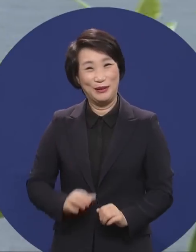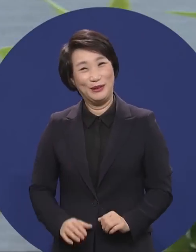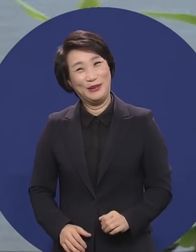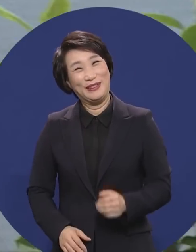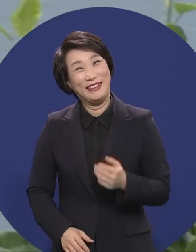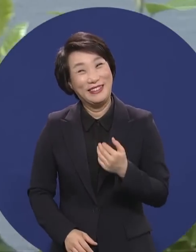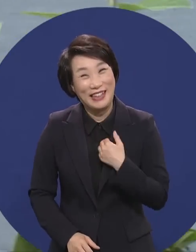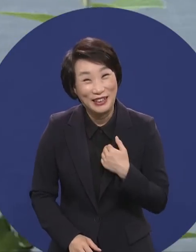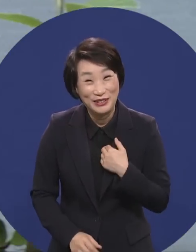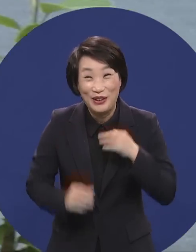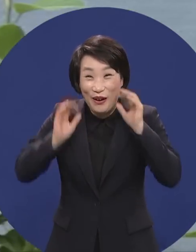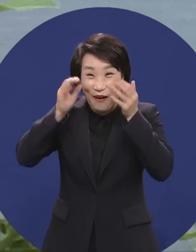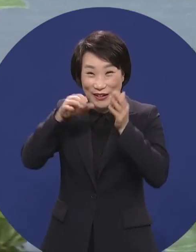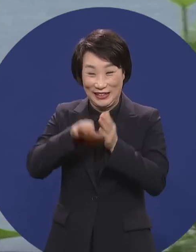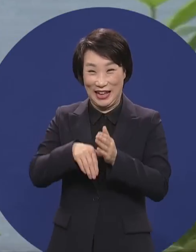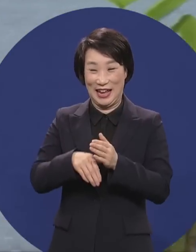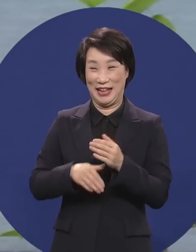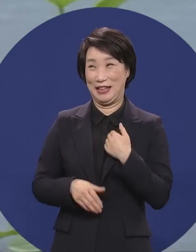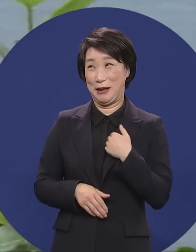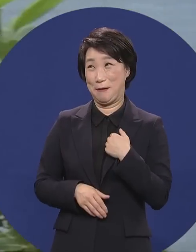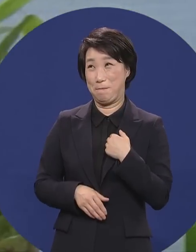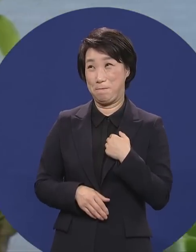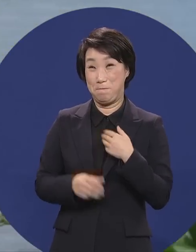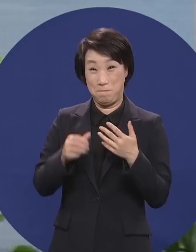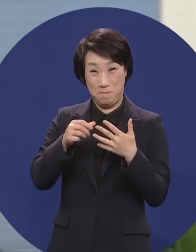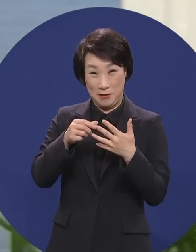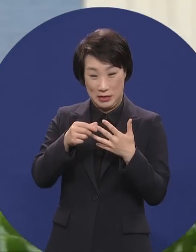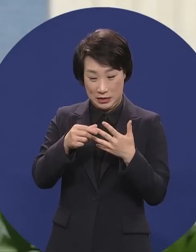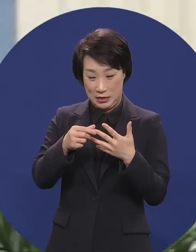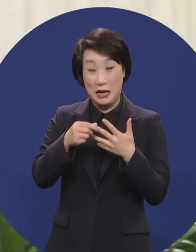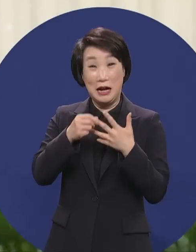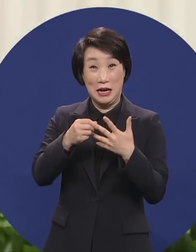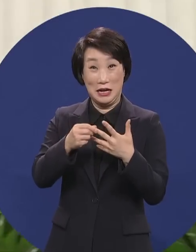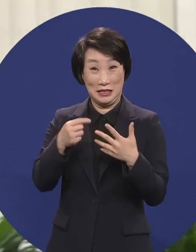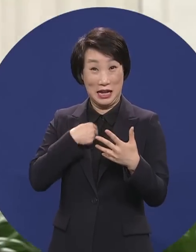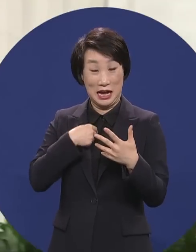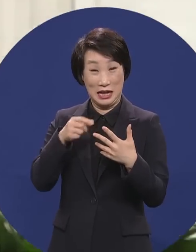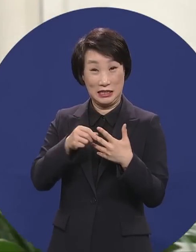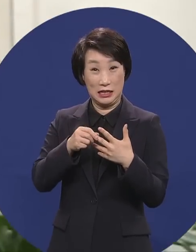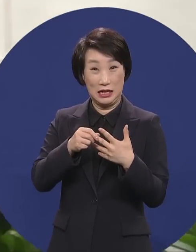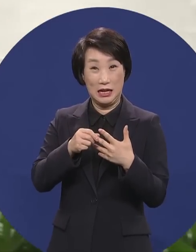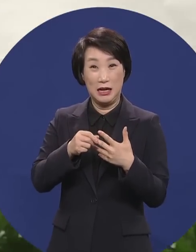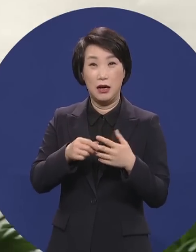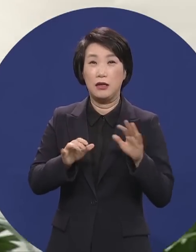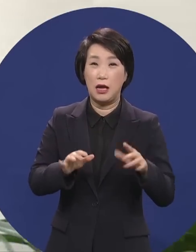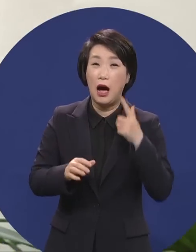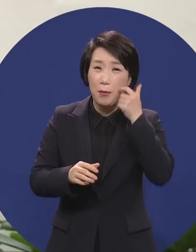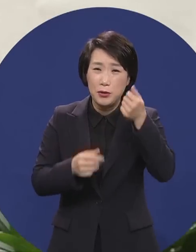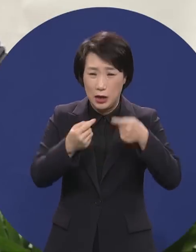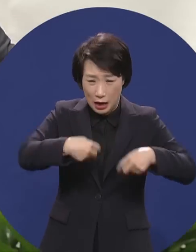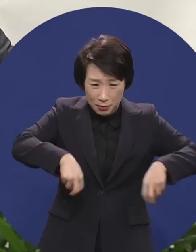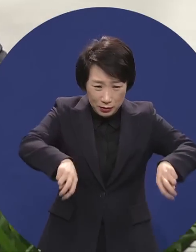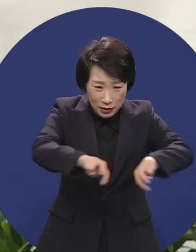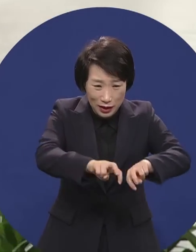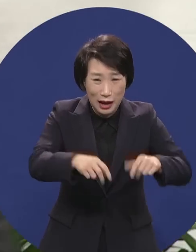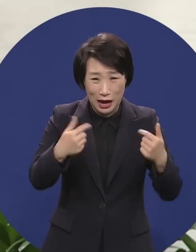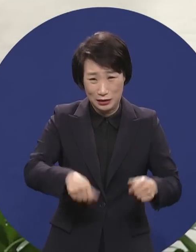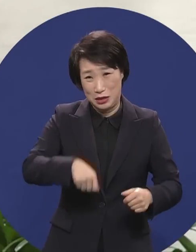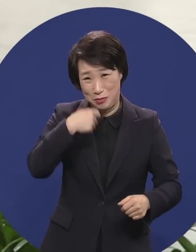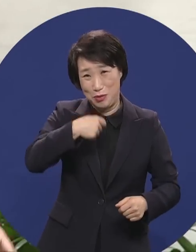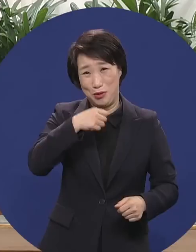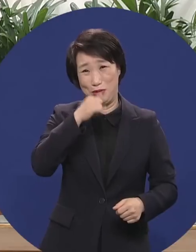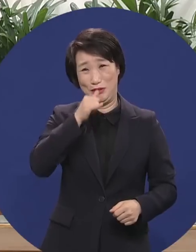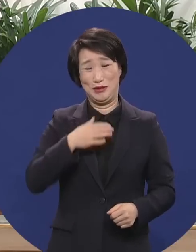저도 어렸을 때 이제 제가 셋째 아들인데 아버지 상에서 항상 겸상할 때